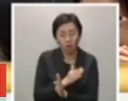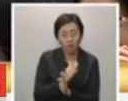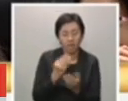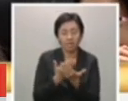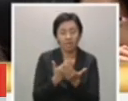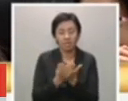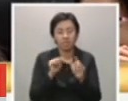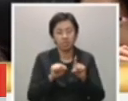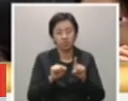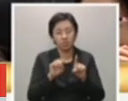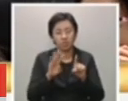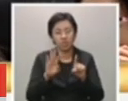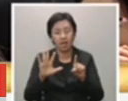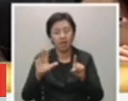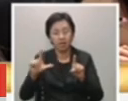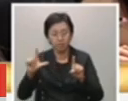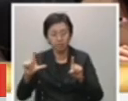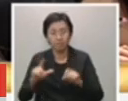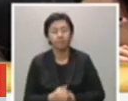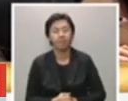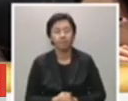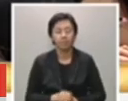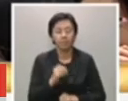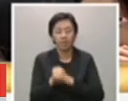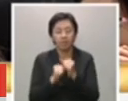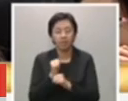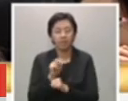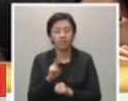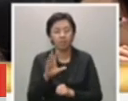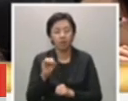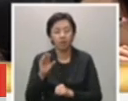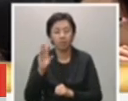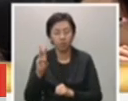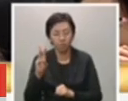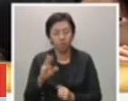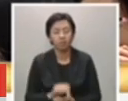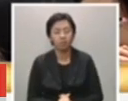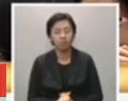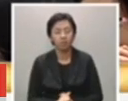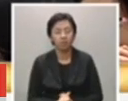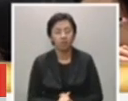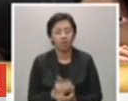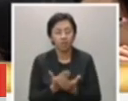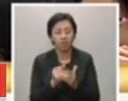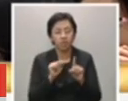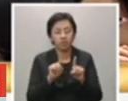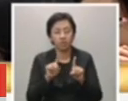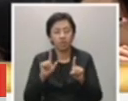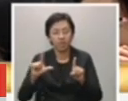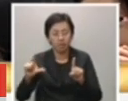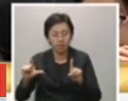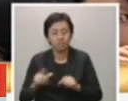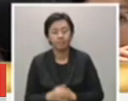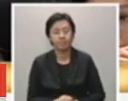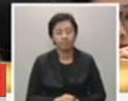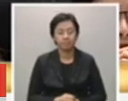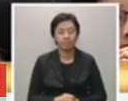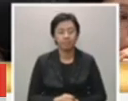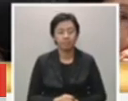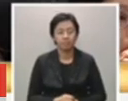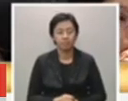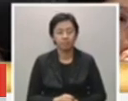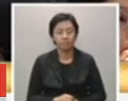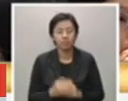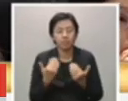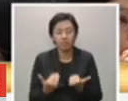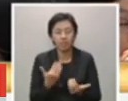1.45 ล้านล้านบาทปี2556อยู่ที่ 1.1 ล้านล้านบาทปั